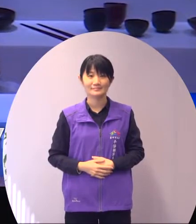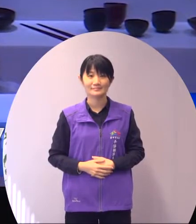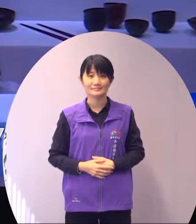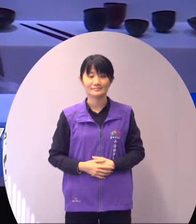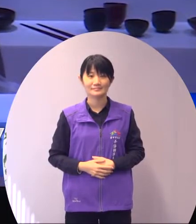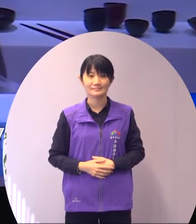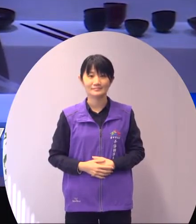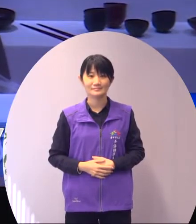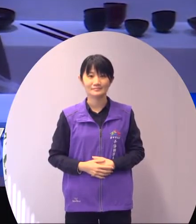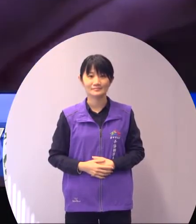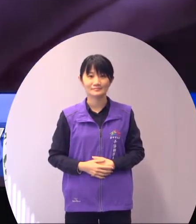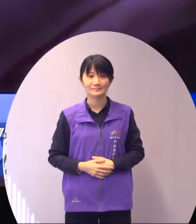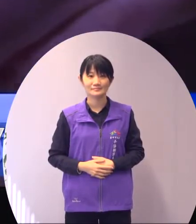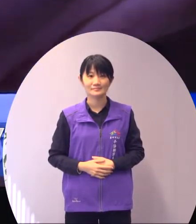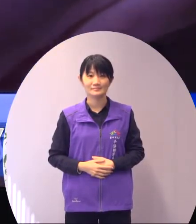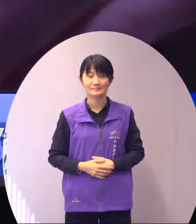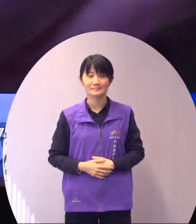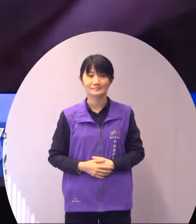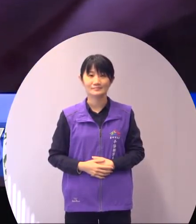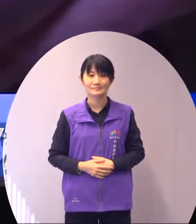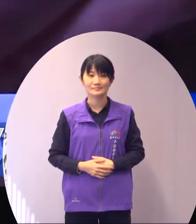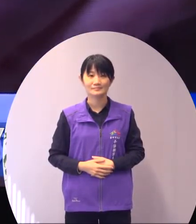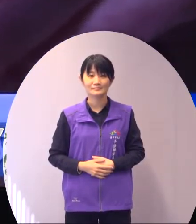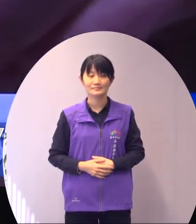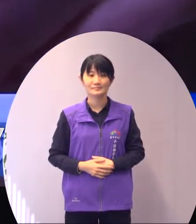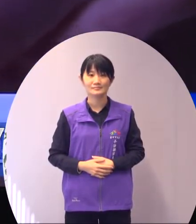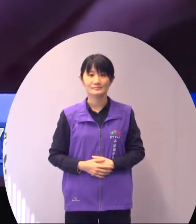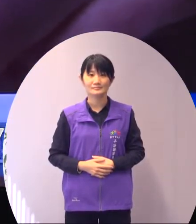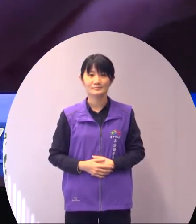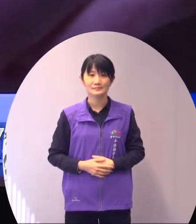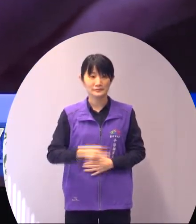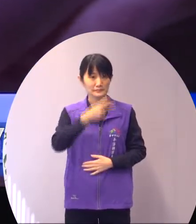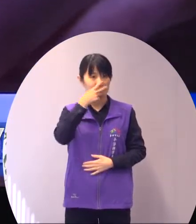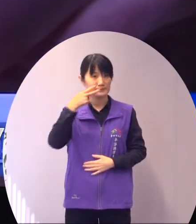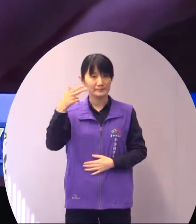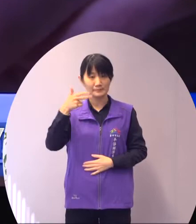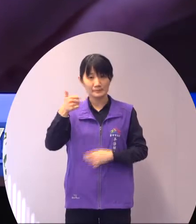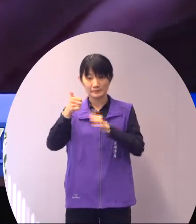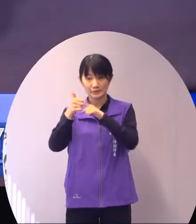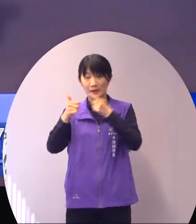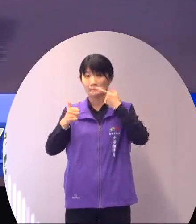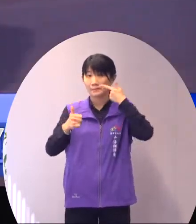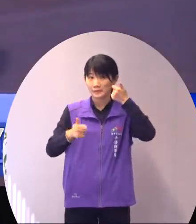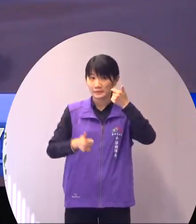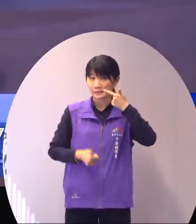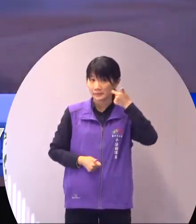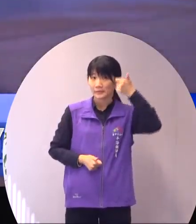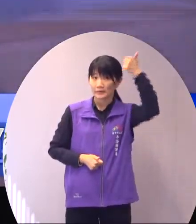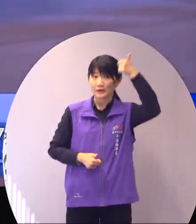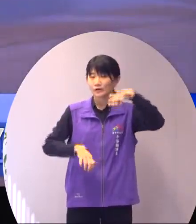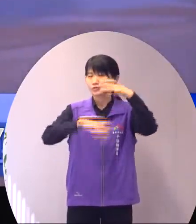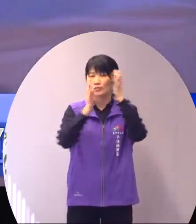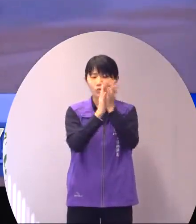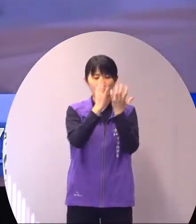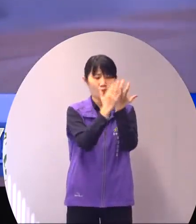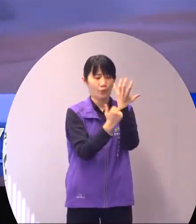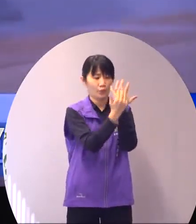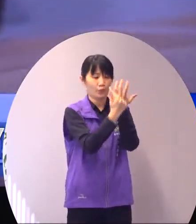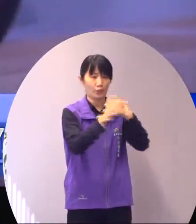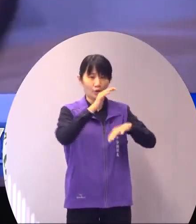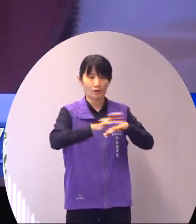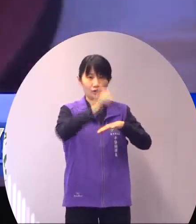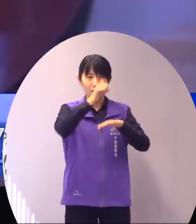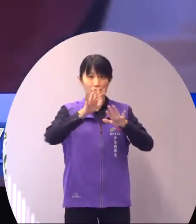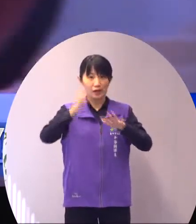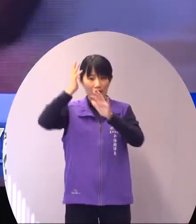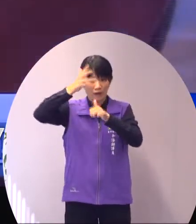这个会场一样的那个感觉，其实当下是蛮激动的。 赖信佑的父亲祖父都是漆艺家，传承到第三代，有